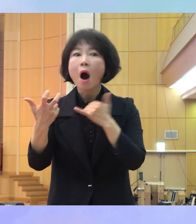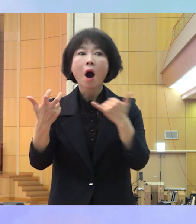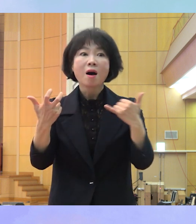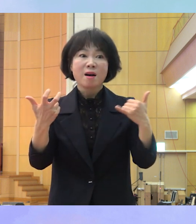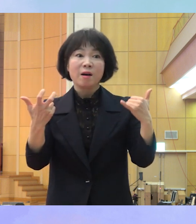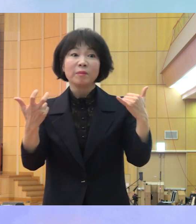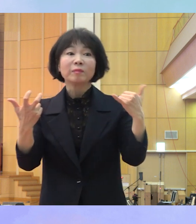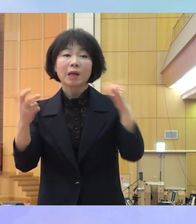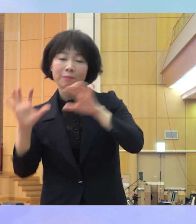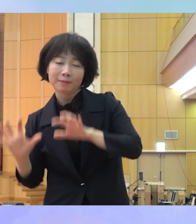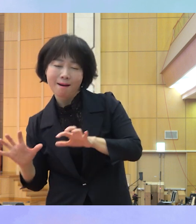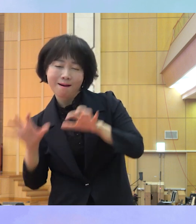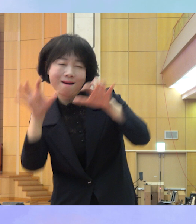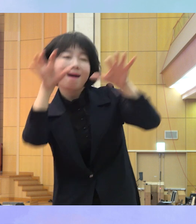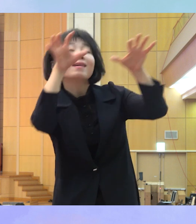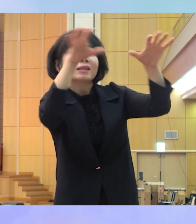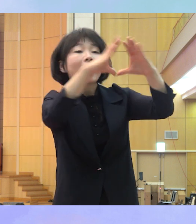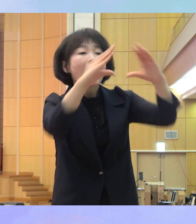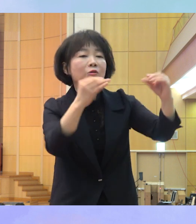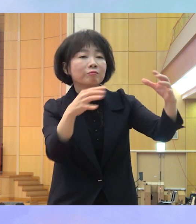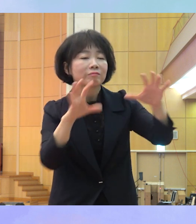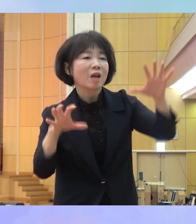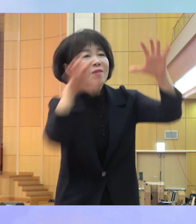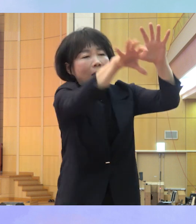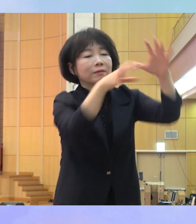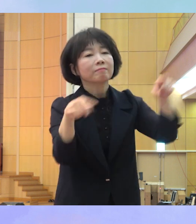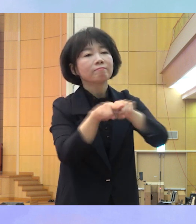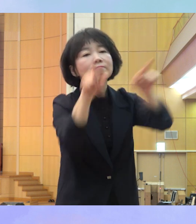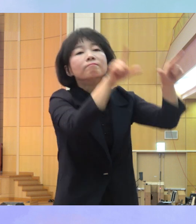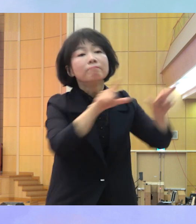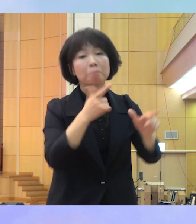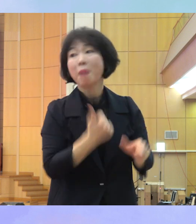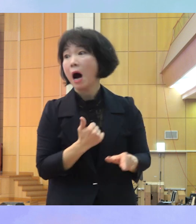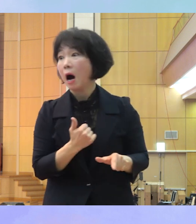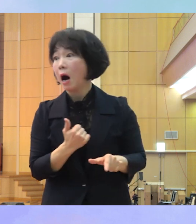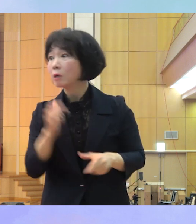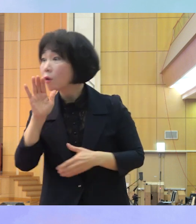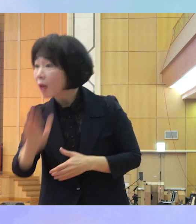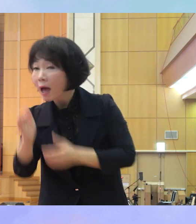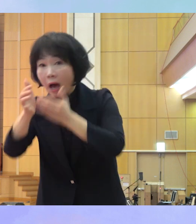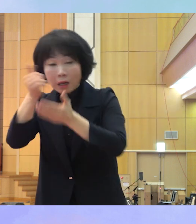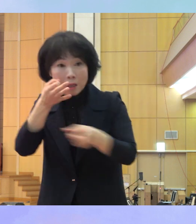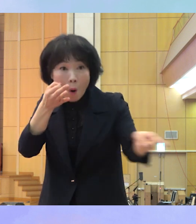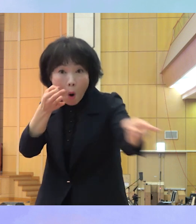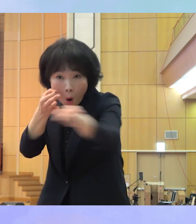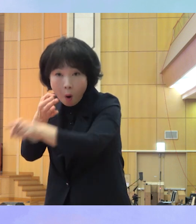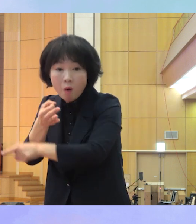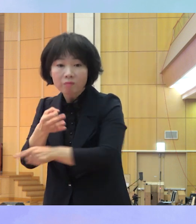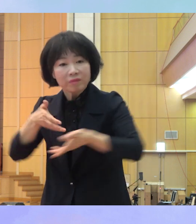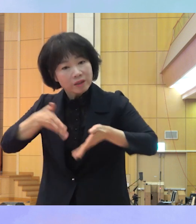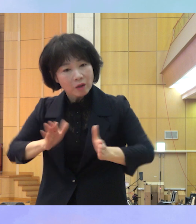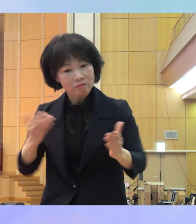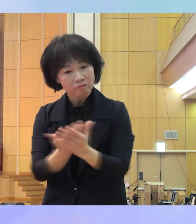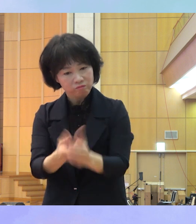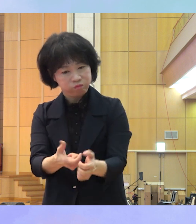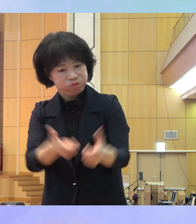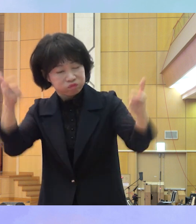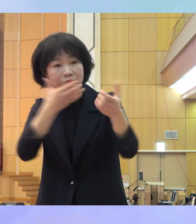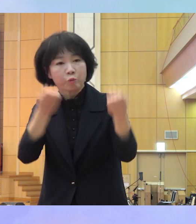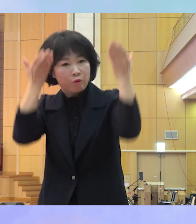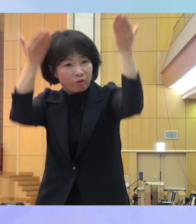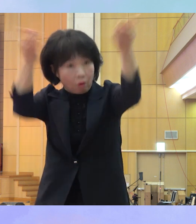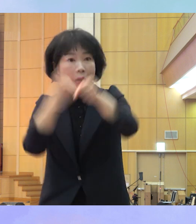애굽에서 살았는데, 이제 하나님이 생육 번성의 복을